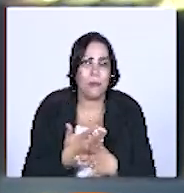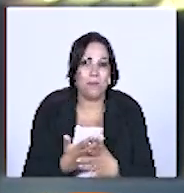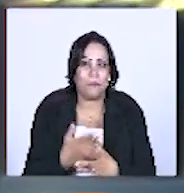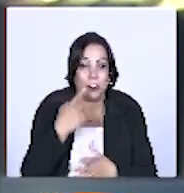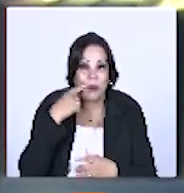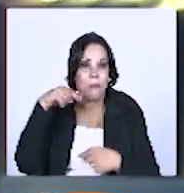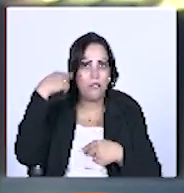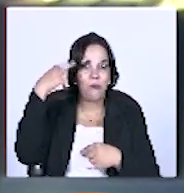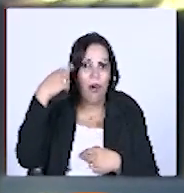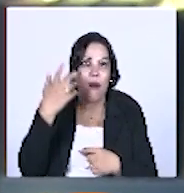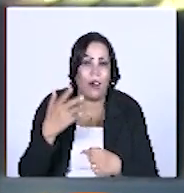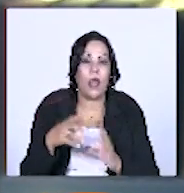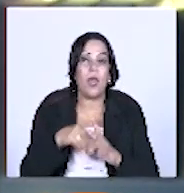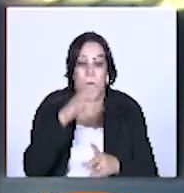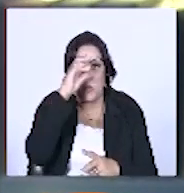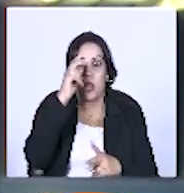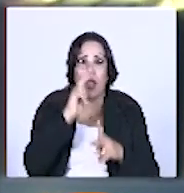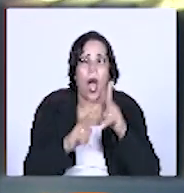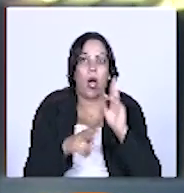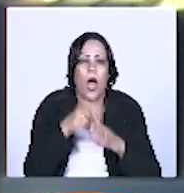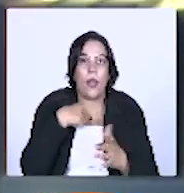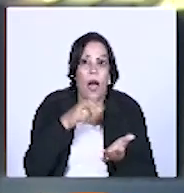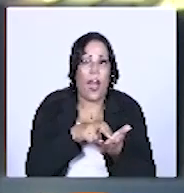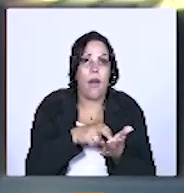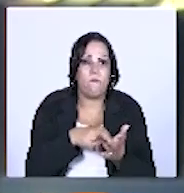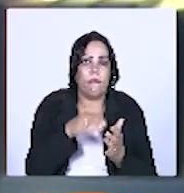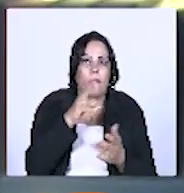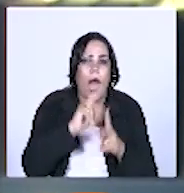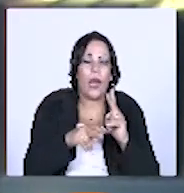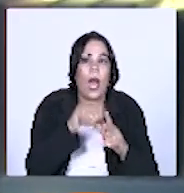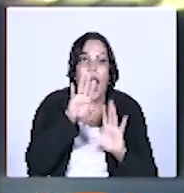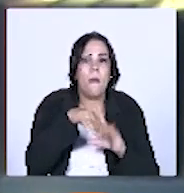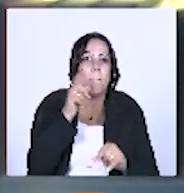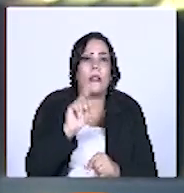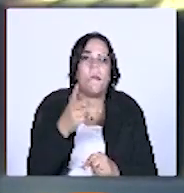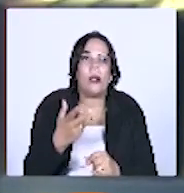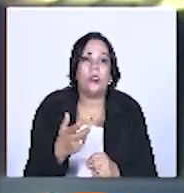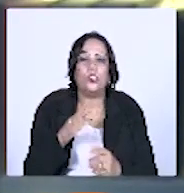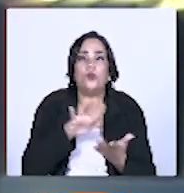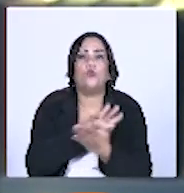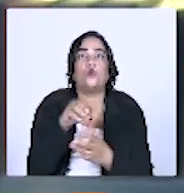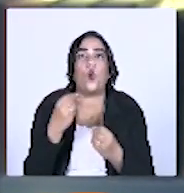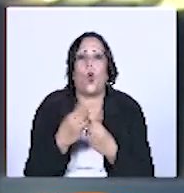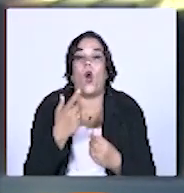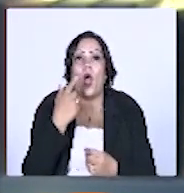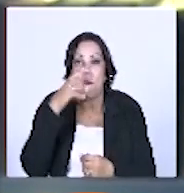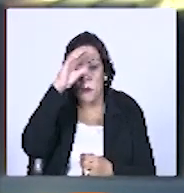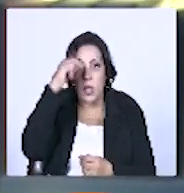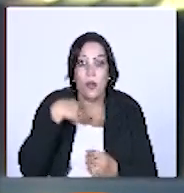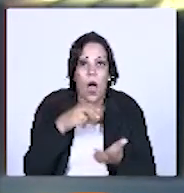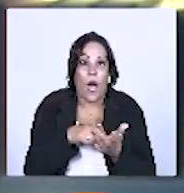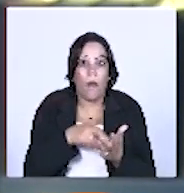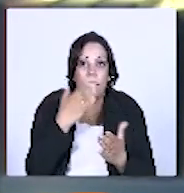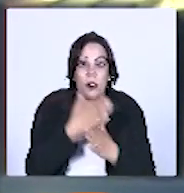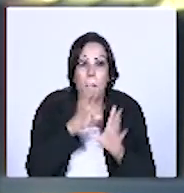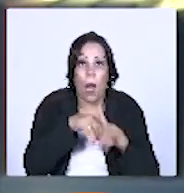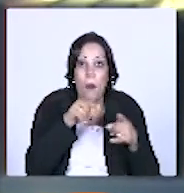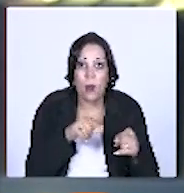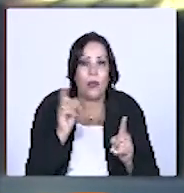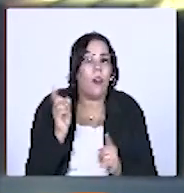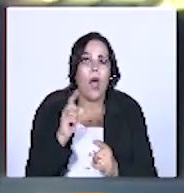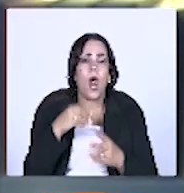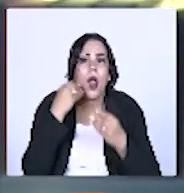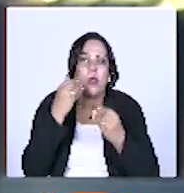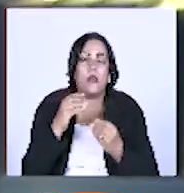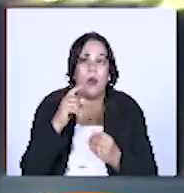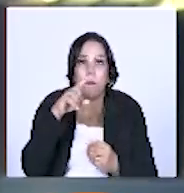بخاف يعني من شيء لم يتحقق فدي المشكله يعني انا مش بخاف من شيء بيحصل ده انا بخاف من شيء لسه